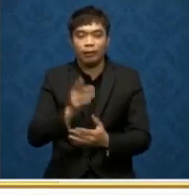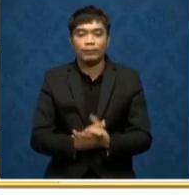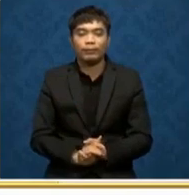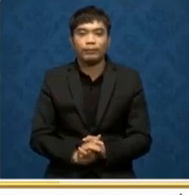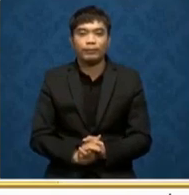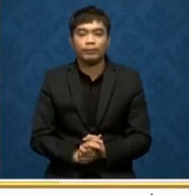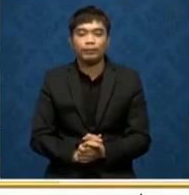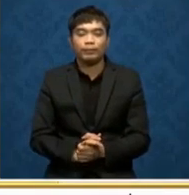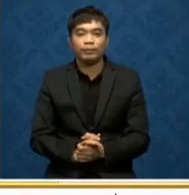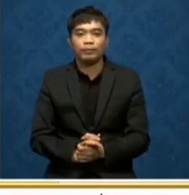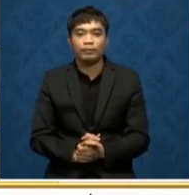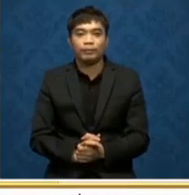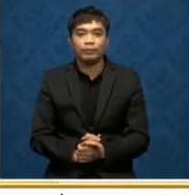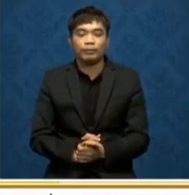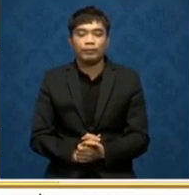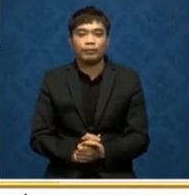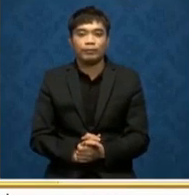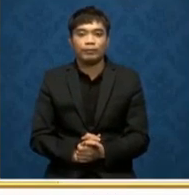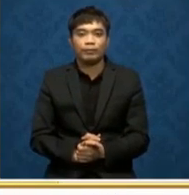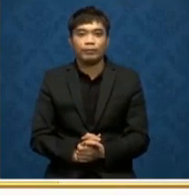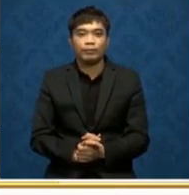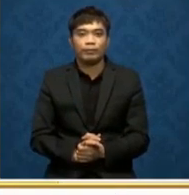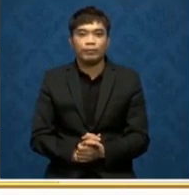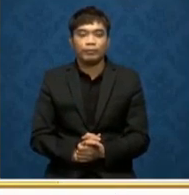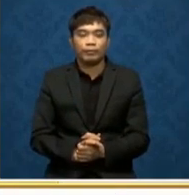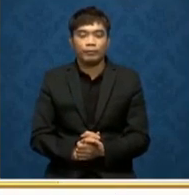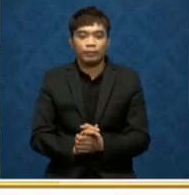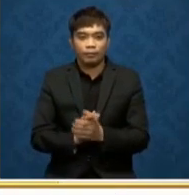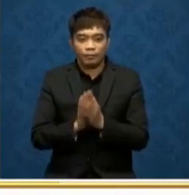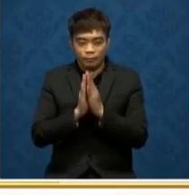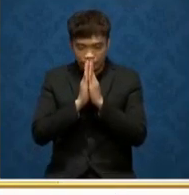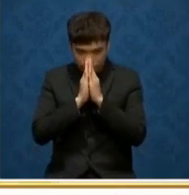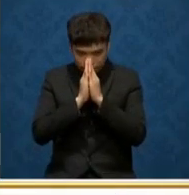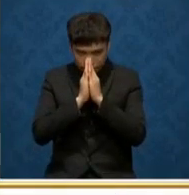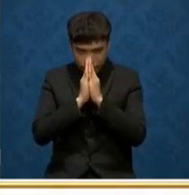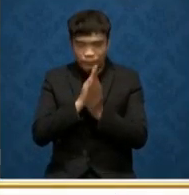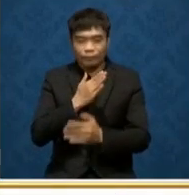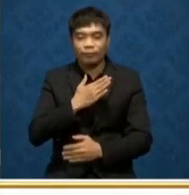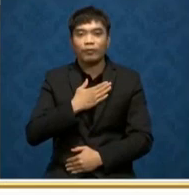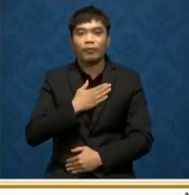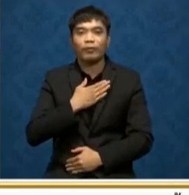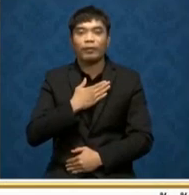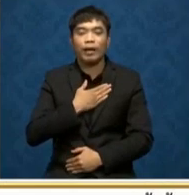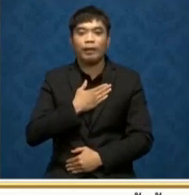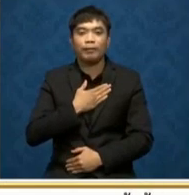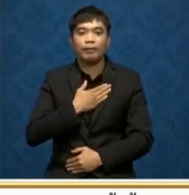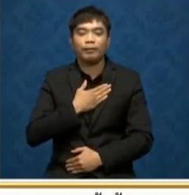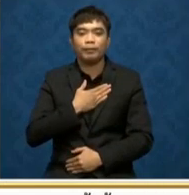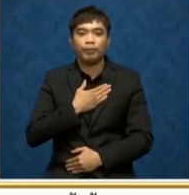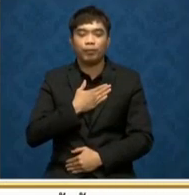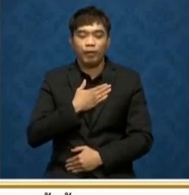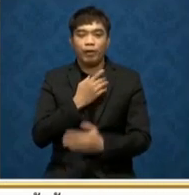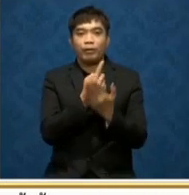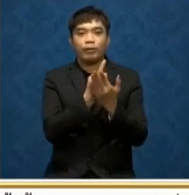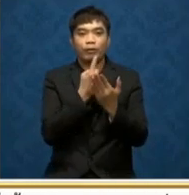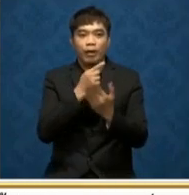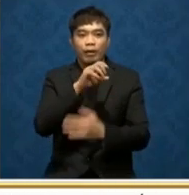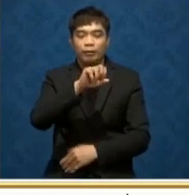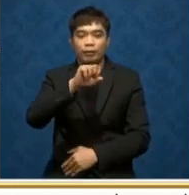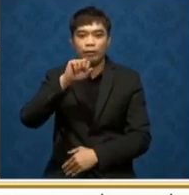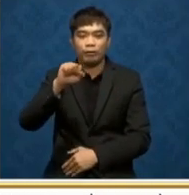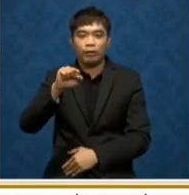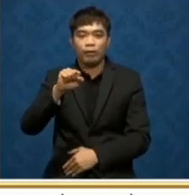เชิญครับ เรียนท่านประธานสภาที่เคารพผมสิทธิพลวิบูลธนากุลผู้แทนราษฎรแบบบัญชีร